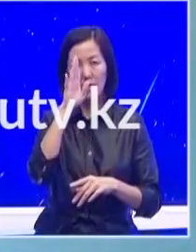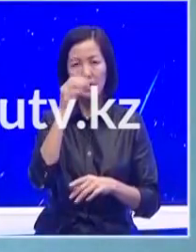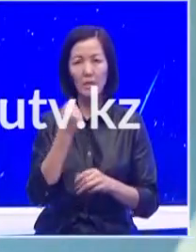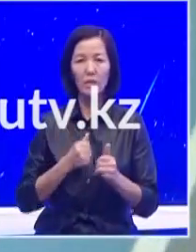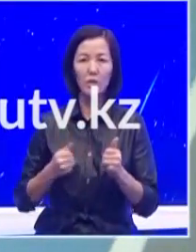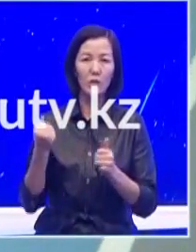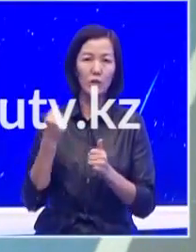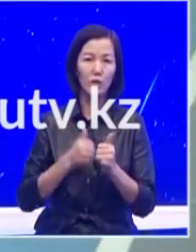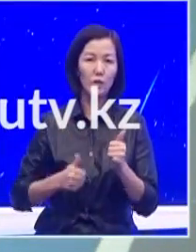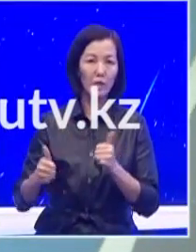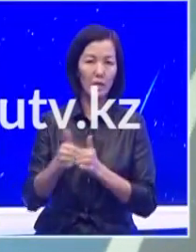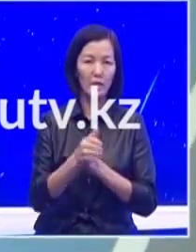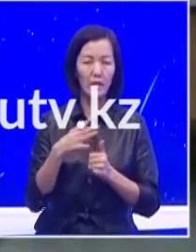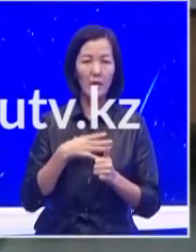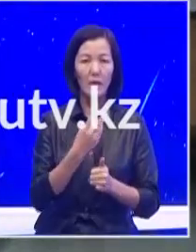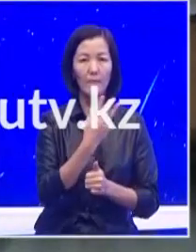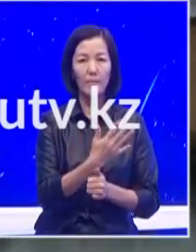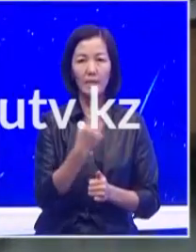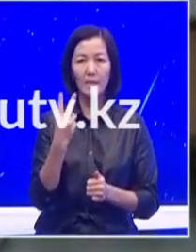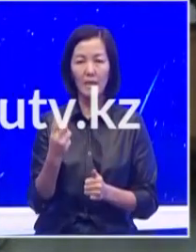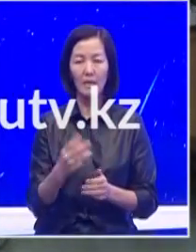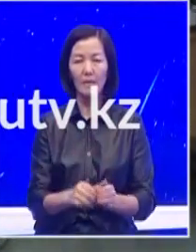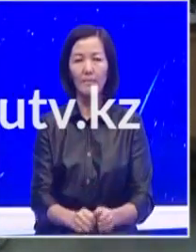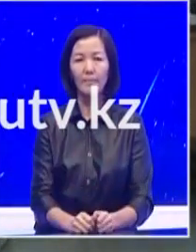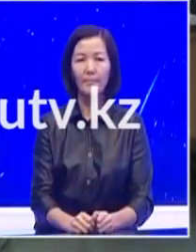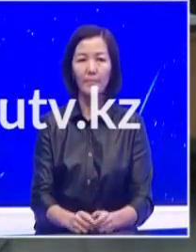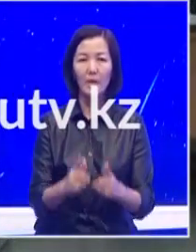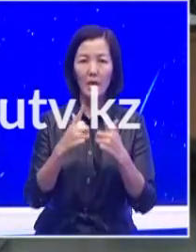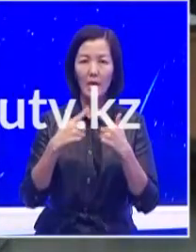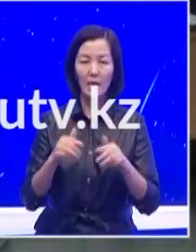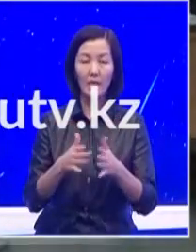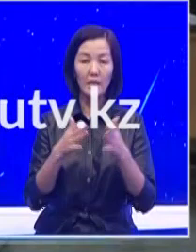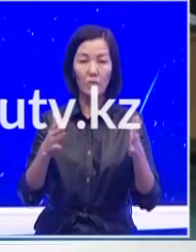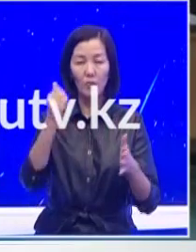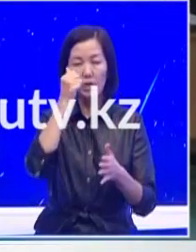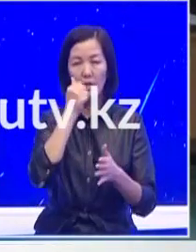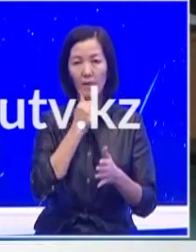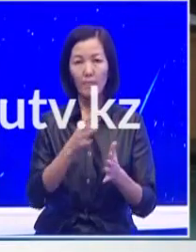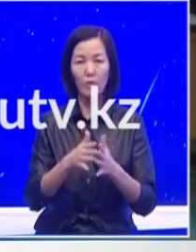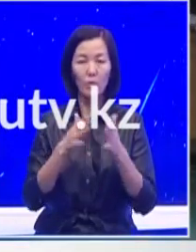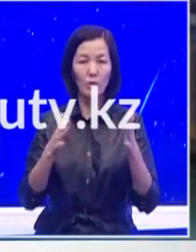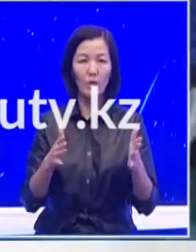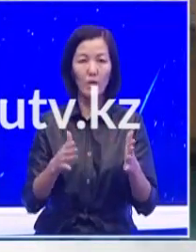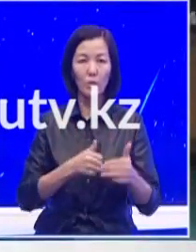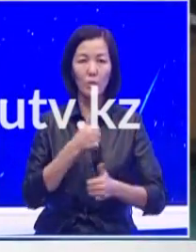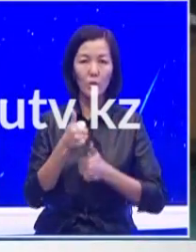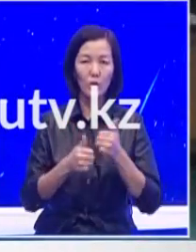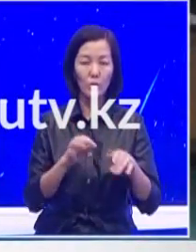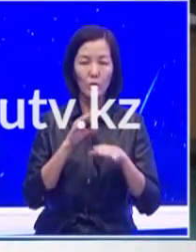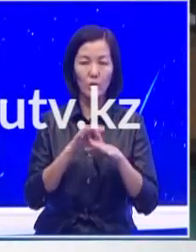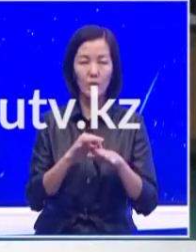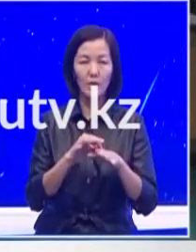түсті. Қорытынды есеп 5-2. Организаторларға үлкен рахмет, алғысымызды айтамыз. Осындай үлкен дәрежелі турнирлер өткізіп